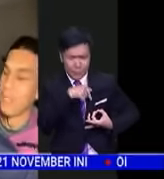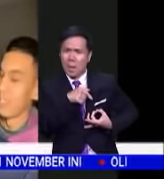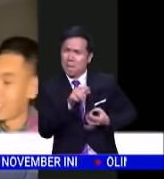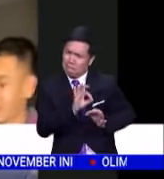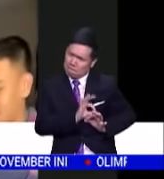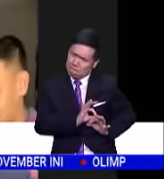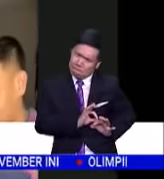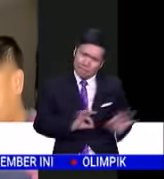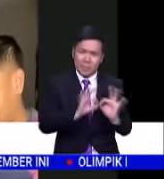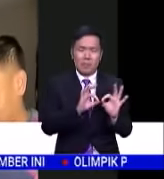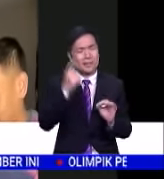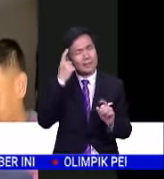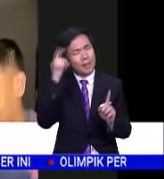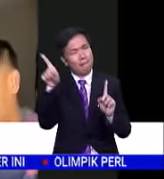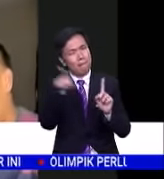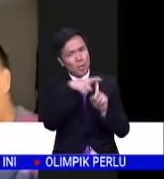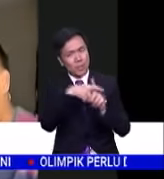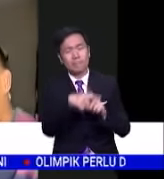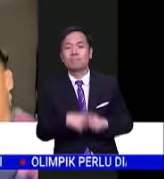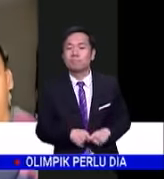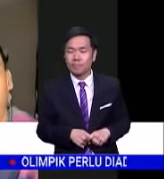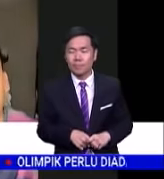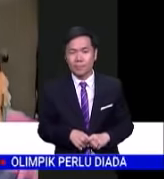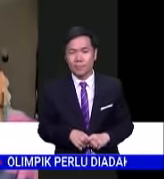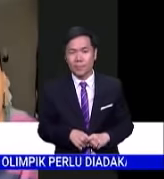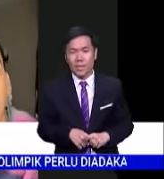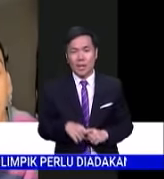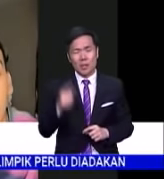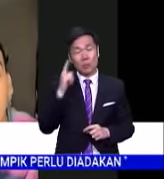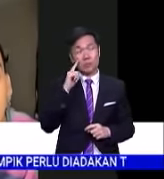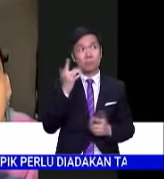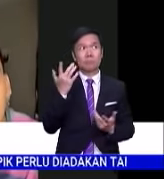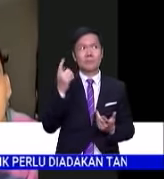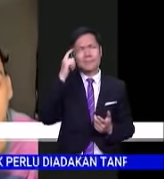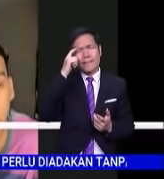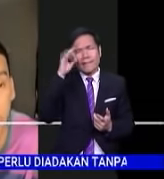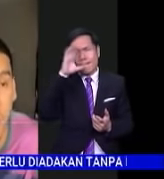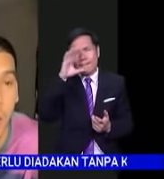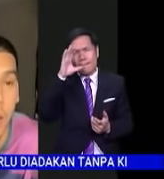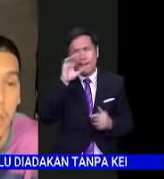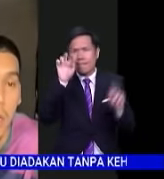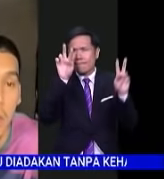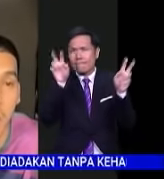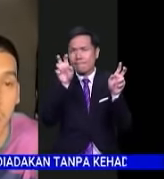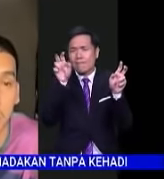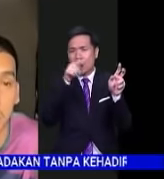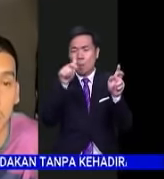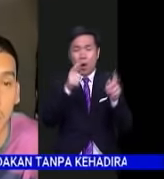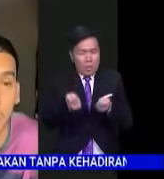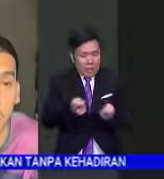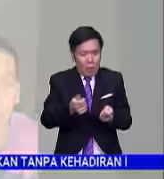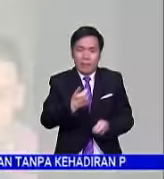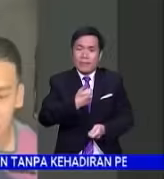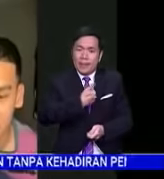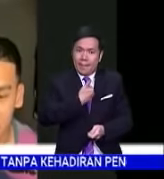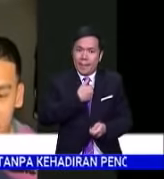orang sekeliling yang positif. So saya ingin mencari suatu benda yang kita boleh kawal adalah diri sendiri